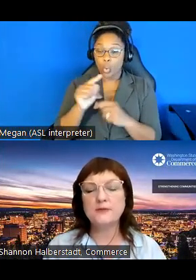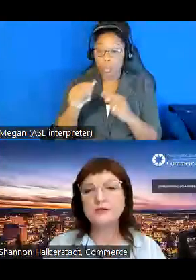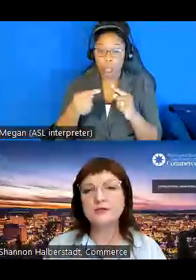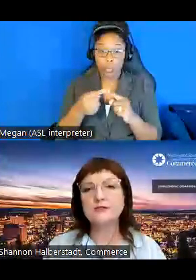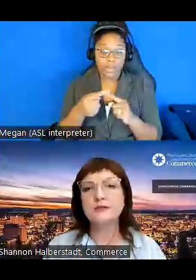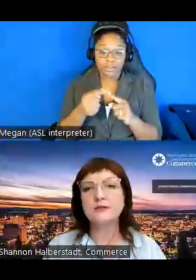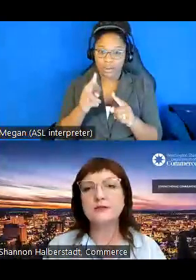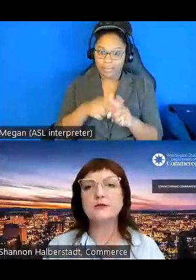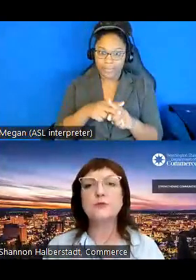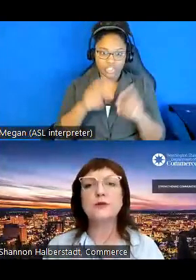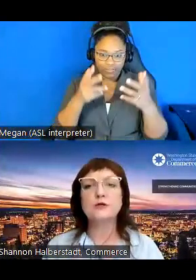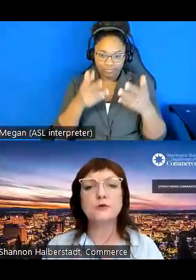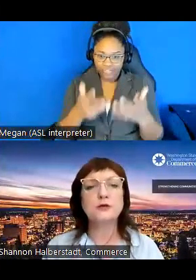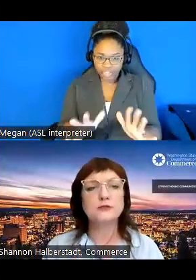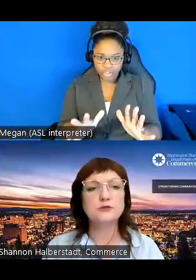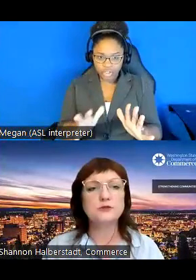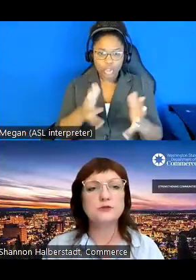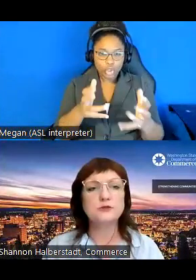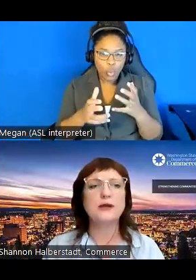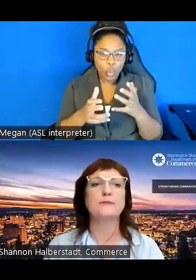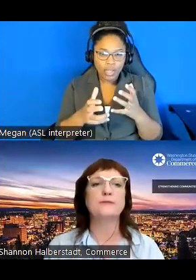없습니다.